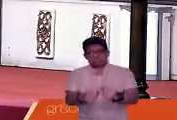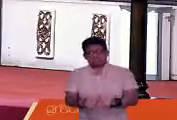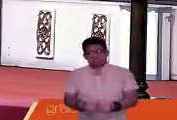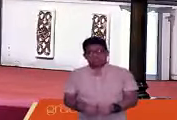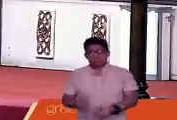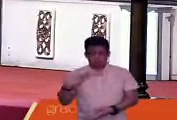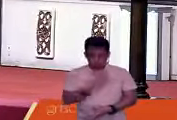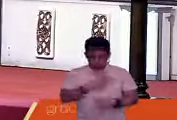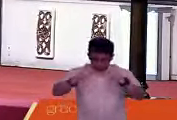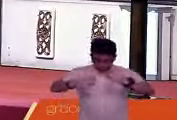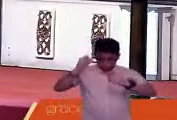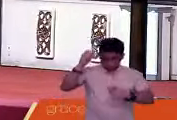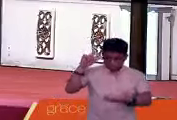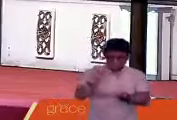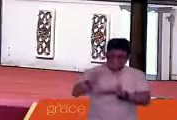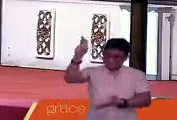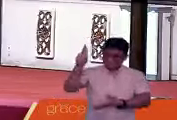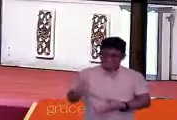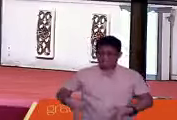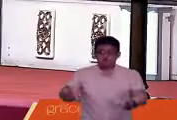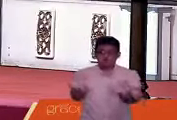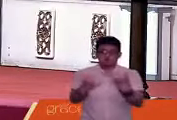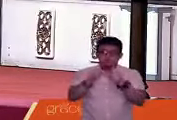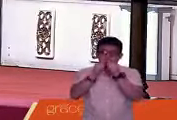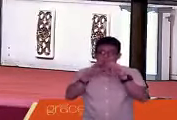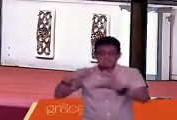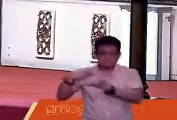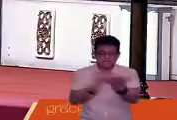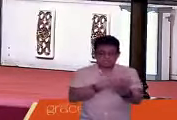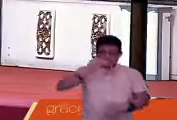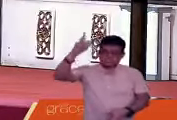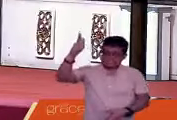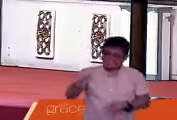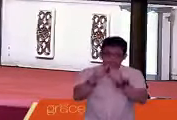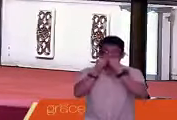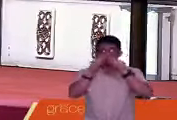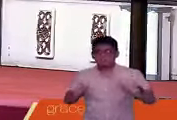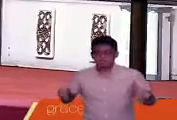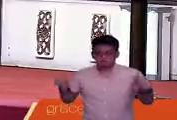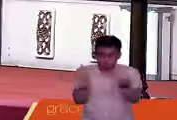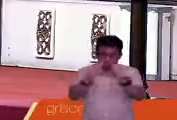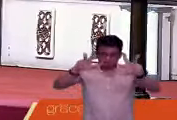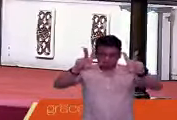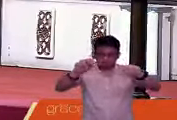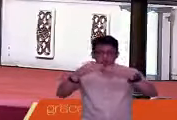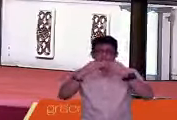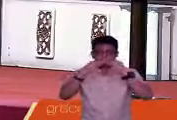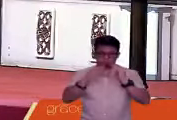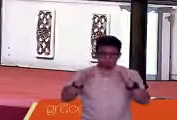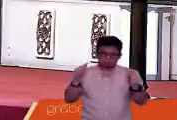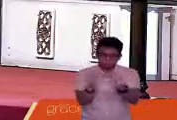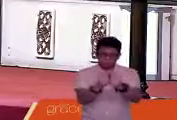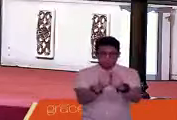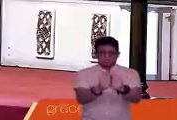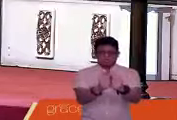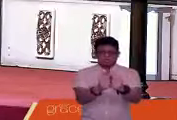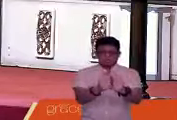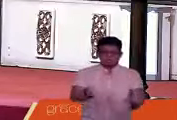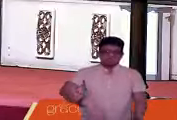that God wants to bless us, and His blessings will have no sorrows from them. Mga